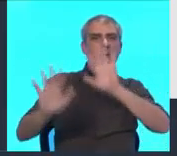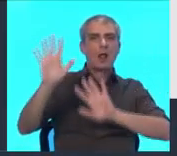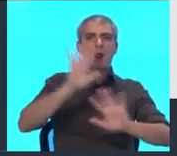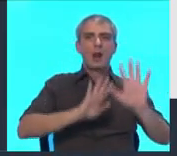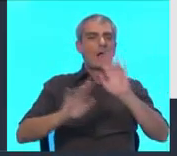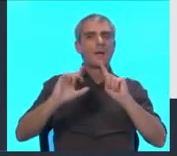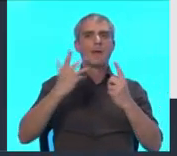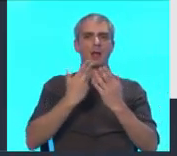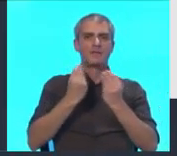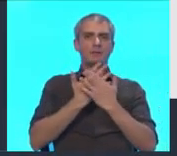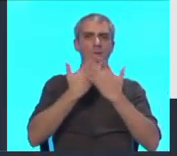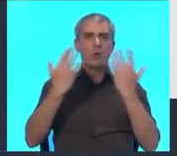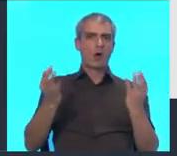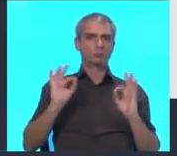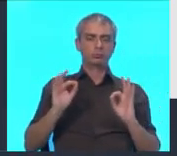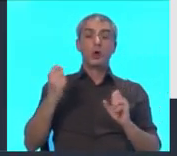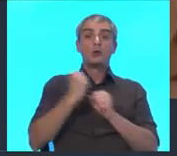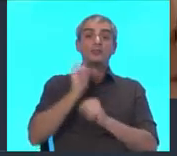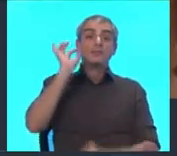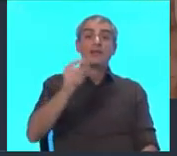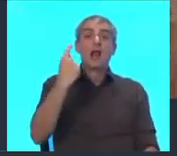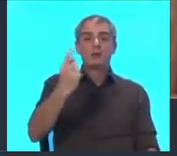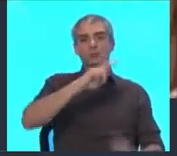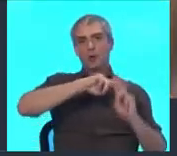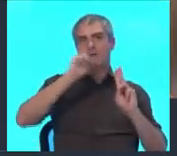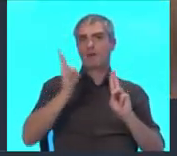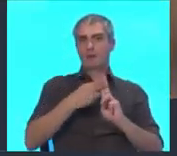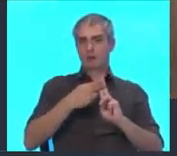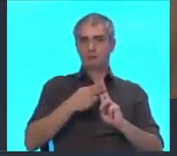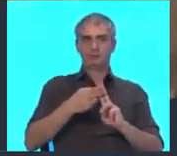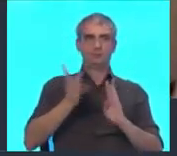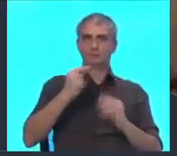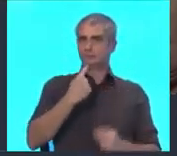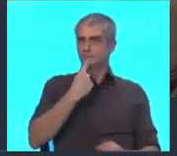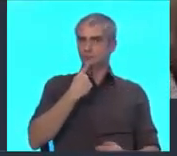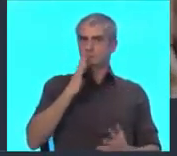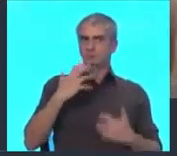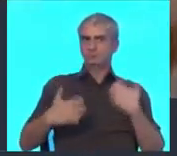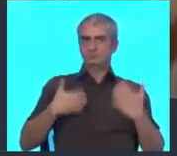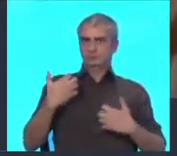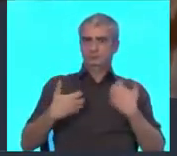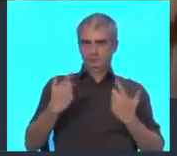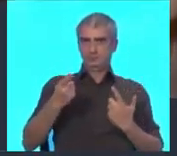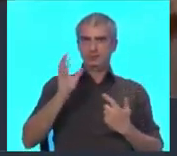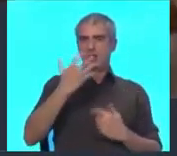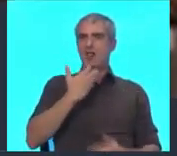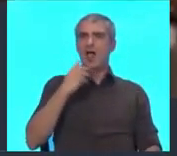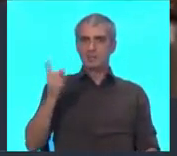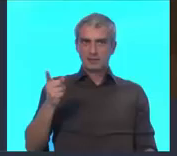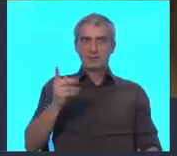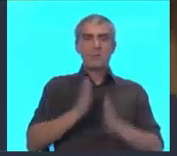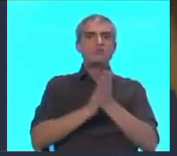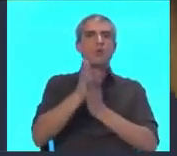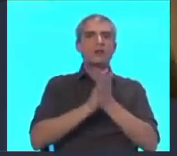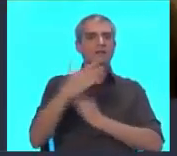כך פשוטות וטבעיות האלה עושה עוול לעצמו ולעולם. לצד ההתבטאויות מעוררות המחלוקת מצד הרבנים, המוטיבציה